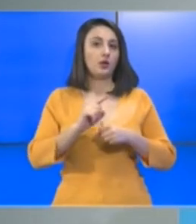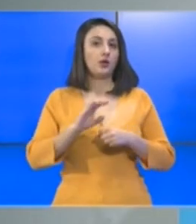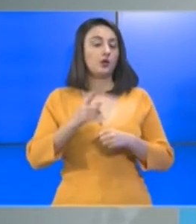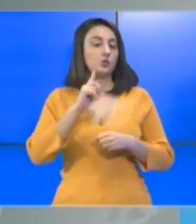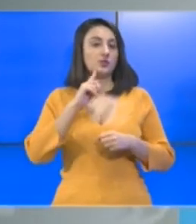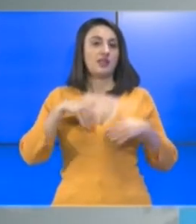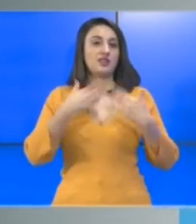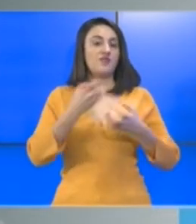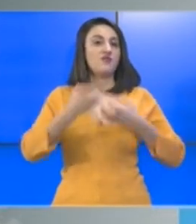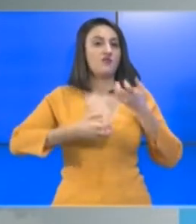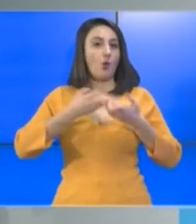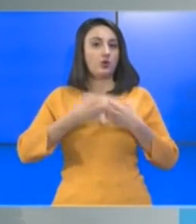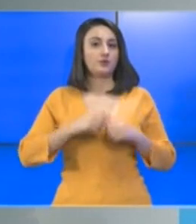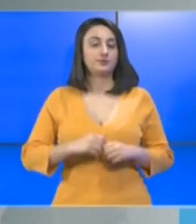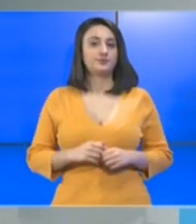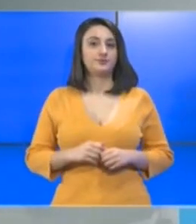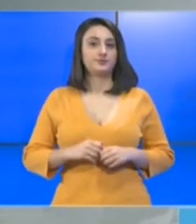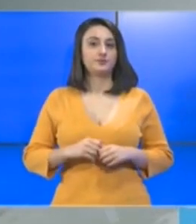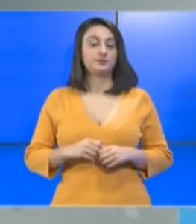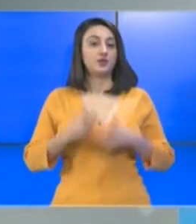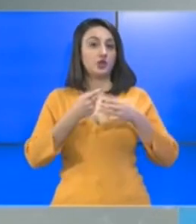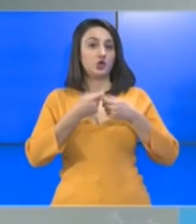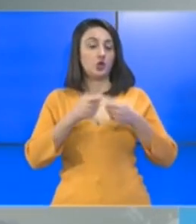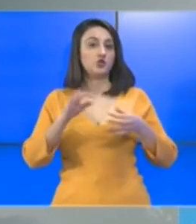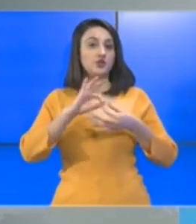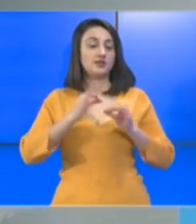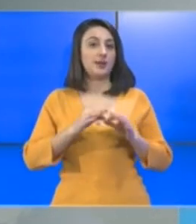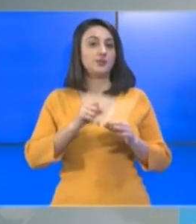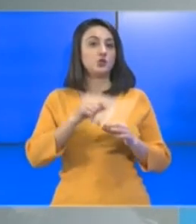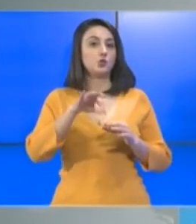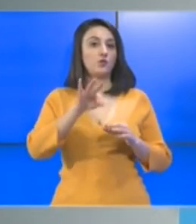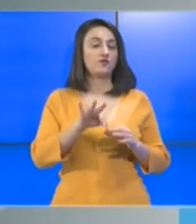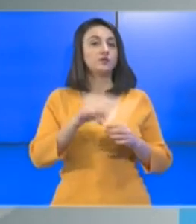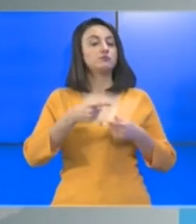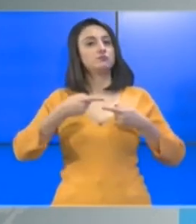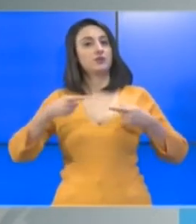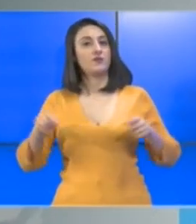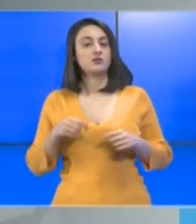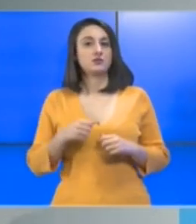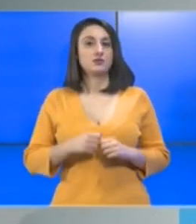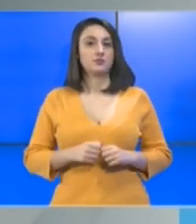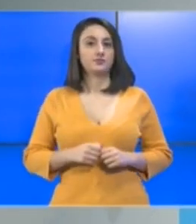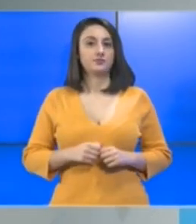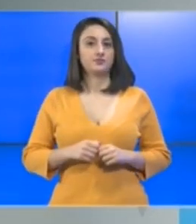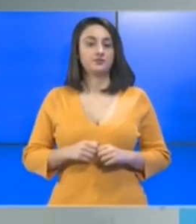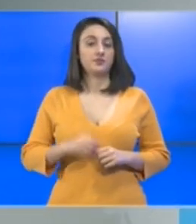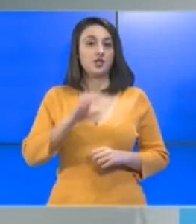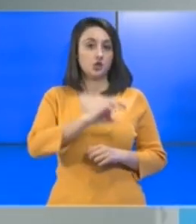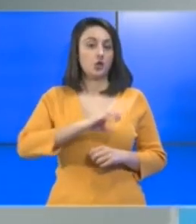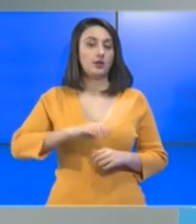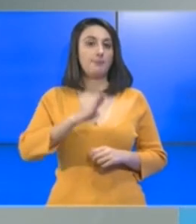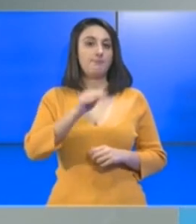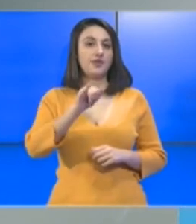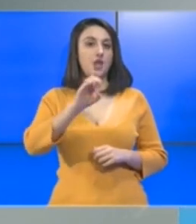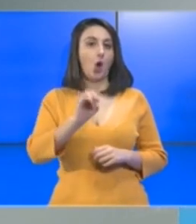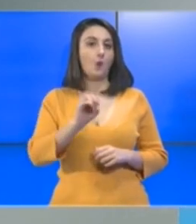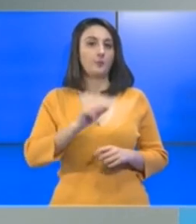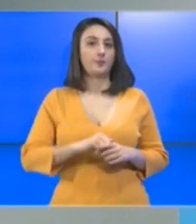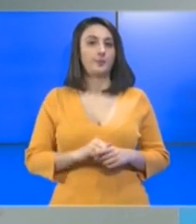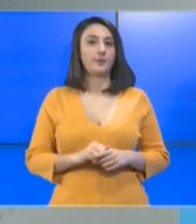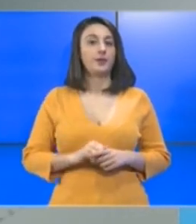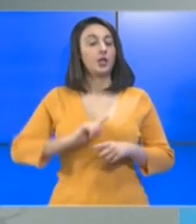nu se dă foc la tot ce înseamnă stuf, pășuni și alte zone bio, să le spunem.